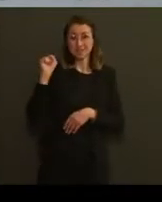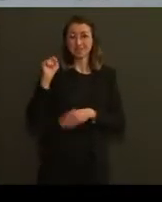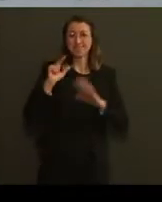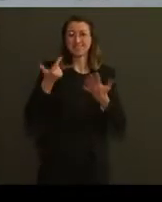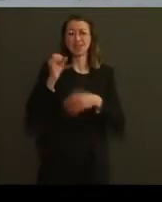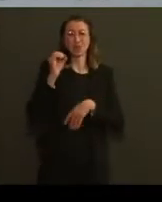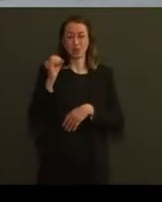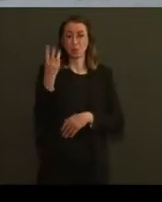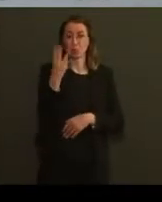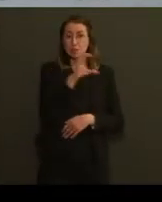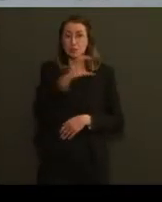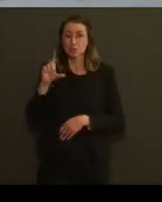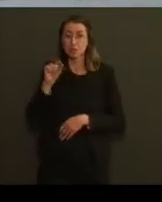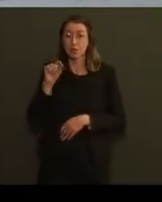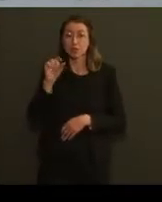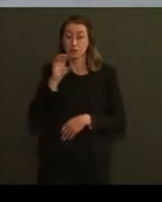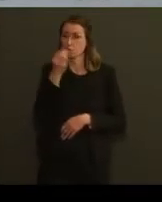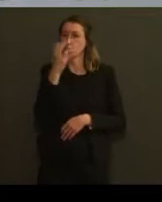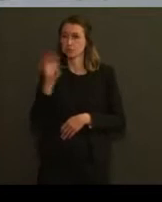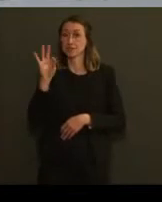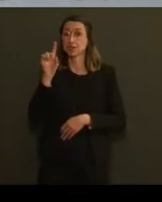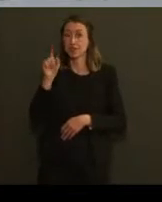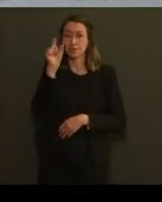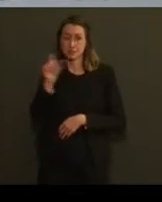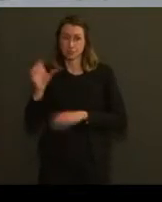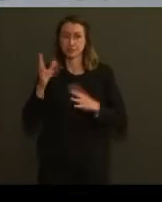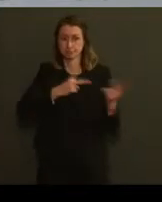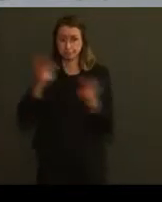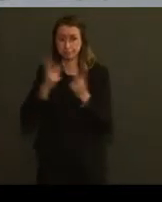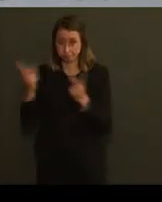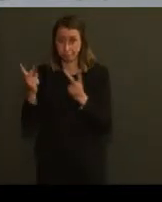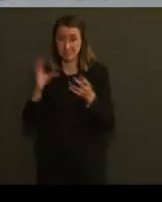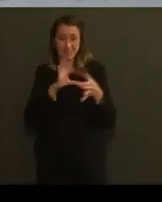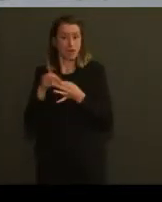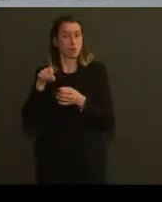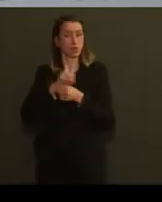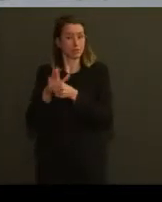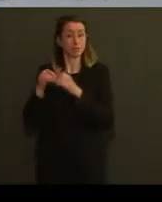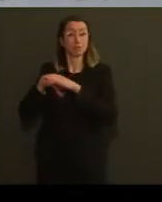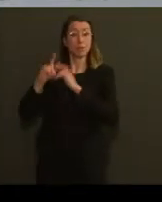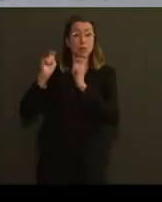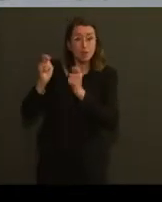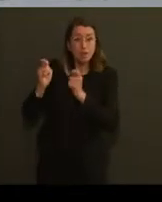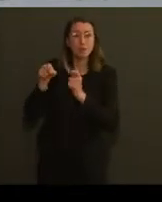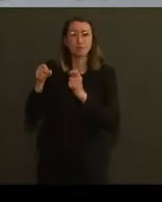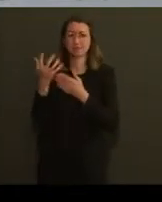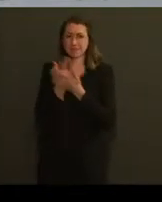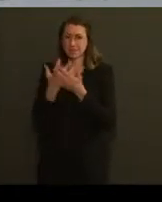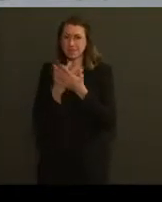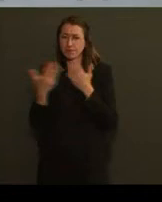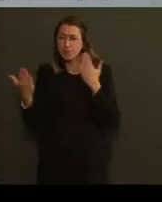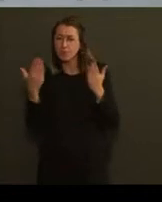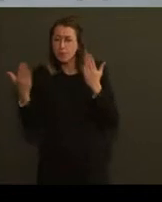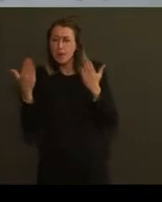nouvelles admissions liées au Covid. Ceci correspond à la moitié, un peu plus d'ailleurs, de la moitié,